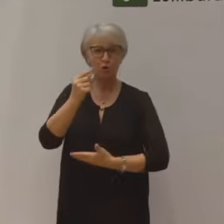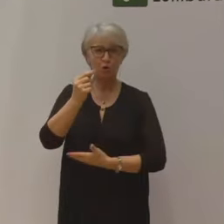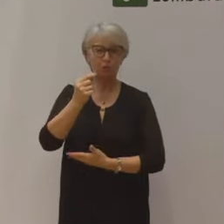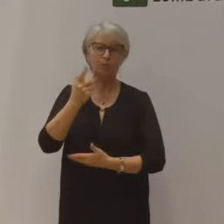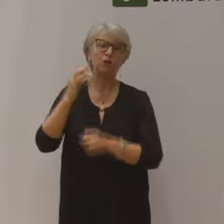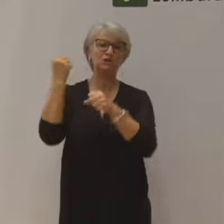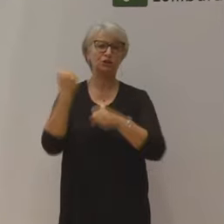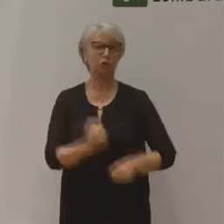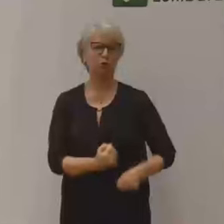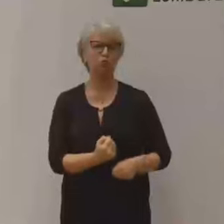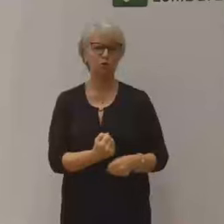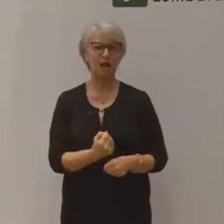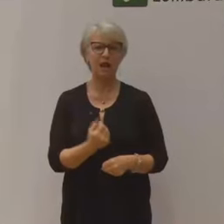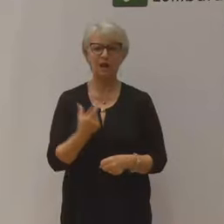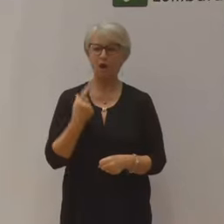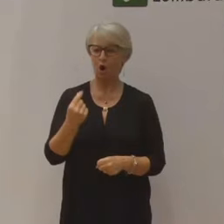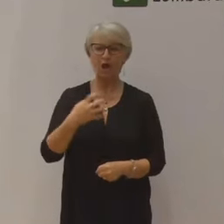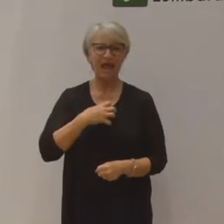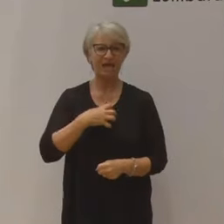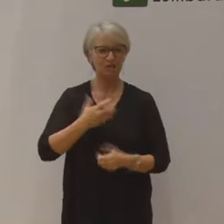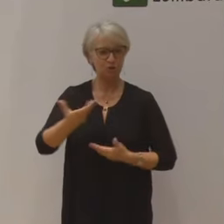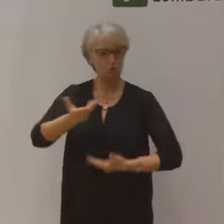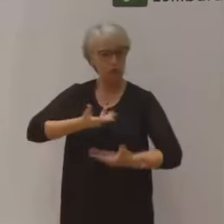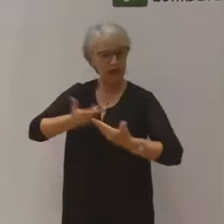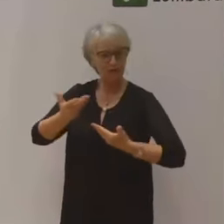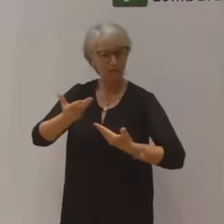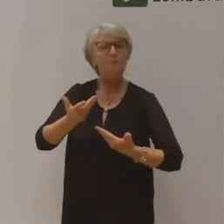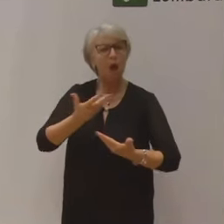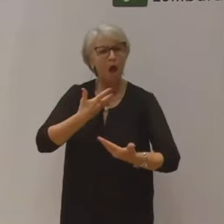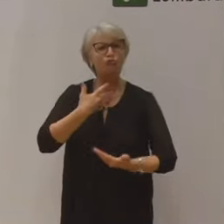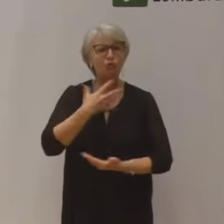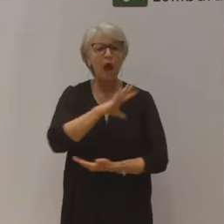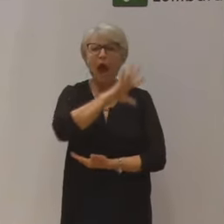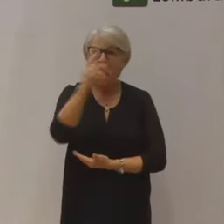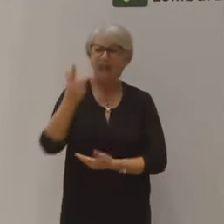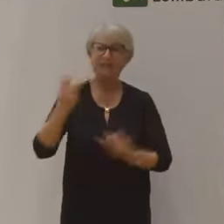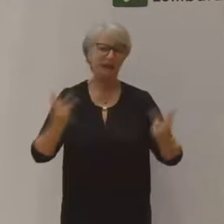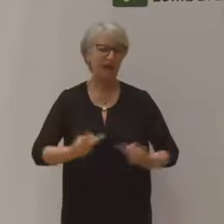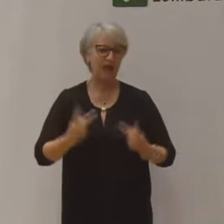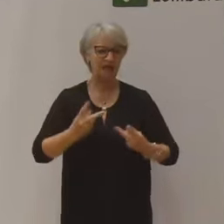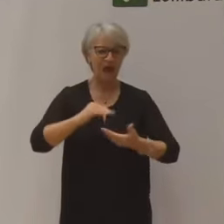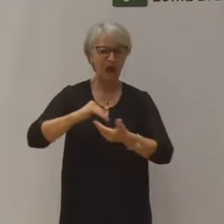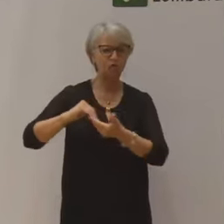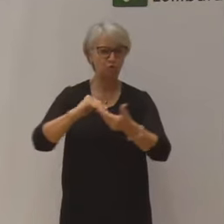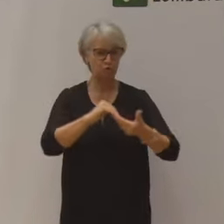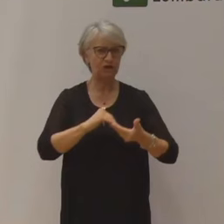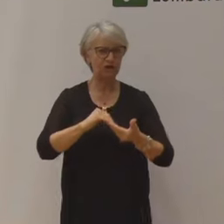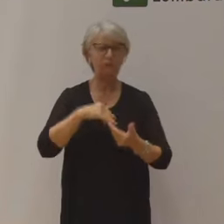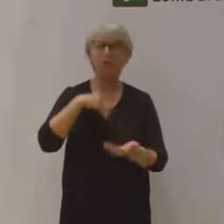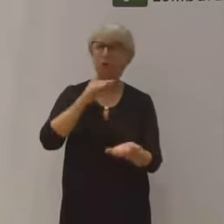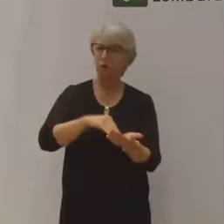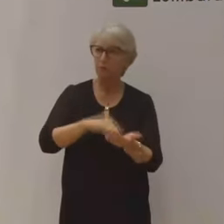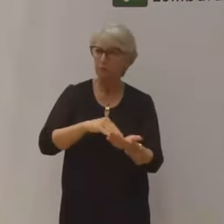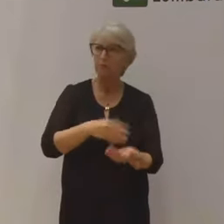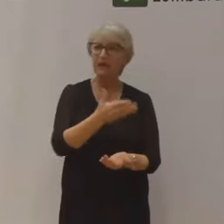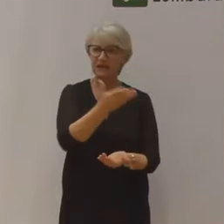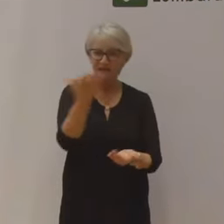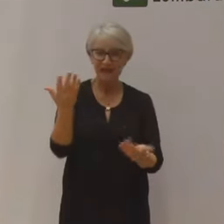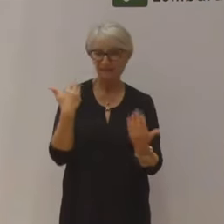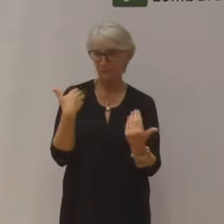livello istituzionale con il nostro assessorato, ma ci sono anche tante altre realtà associative, qualcun'altra è qua presente, ci siamo